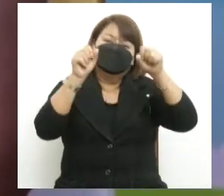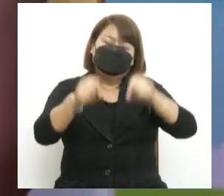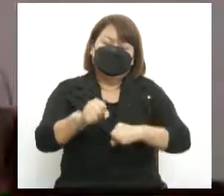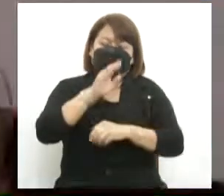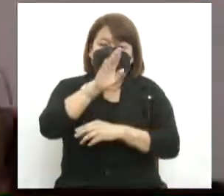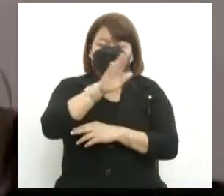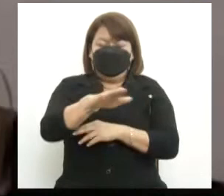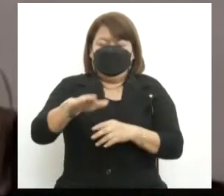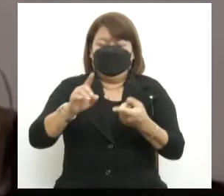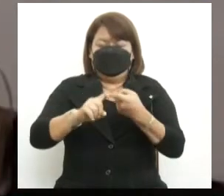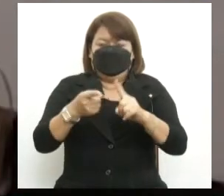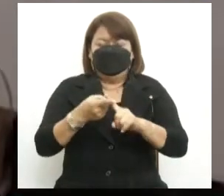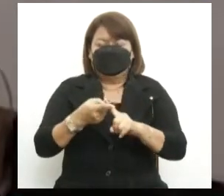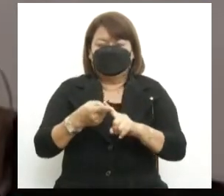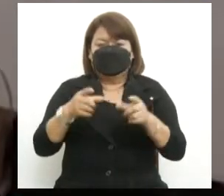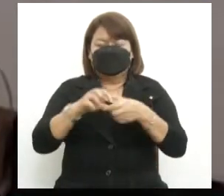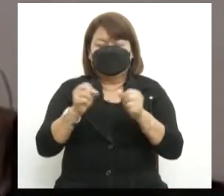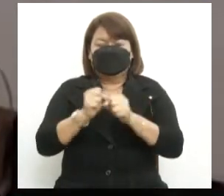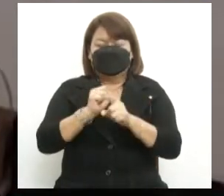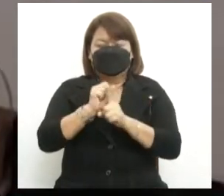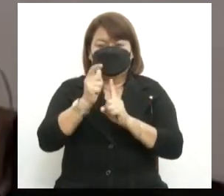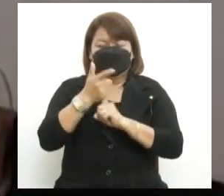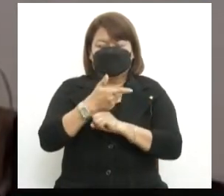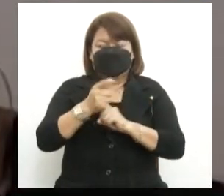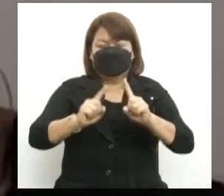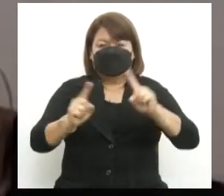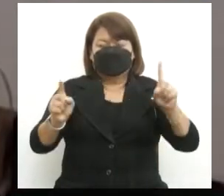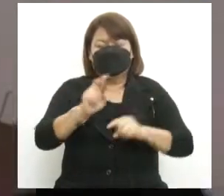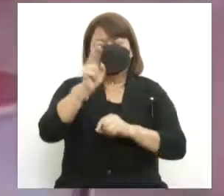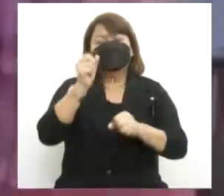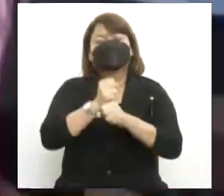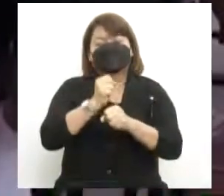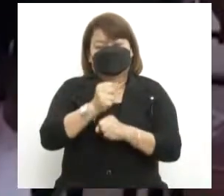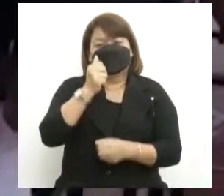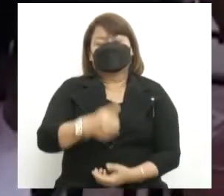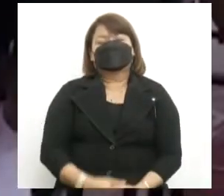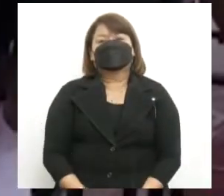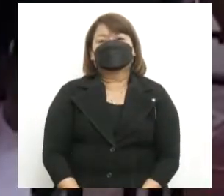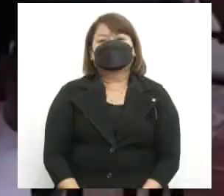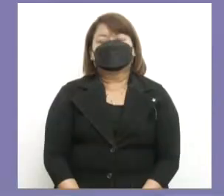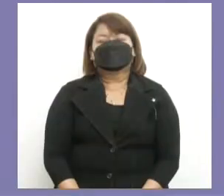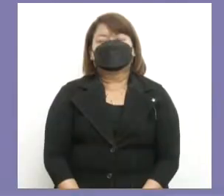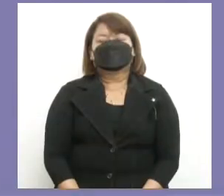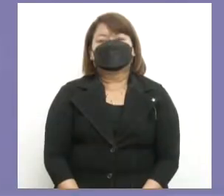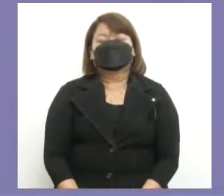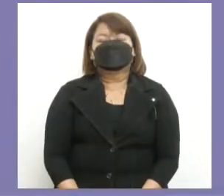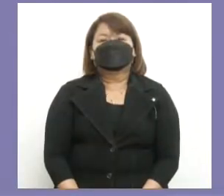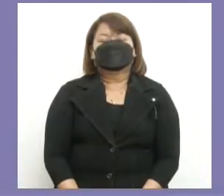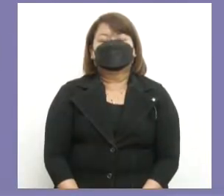พื่อนๆเกี่ยวกับสิ่งแวดล้อมต่างๆที่ต้องเอาไปใช้ในการทำงานได้ อบค่ะ